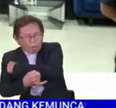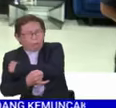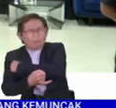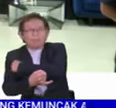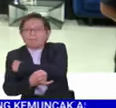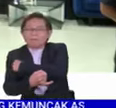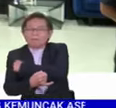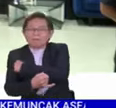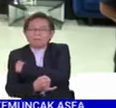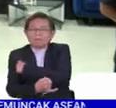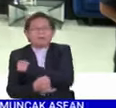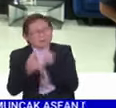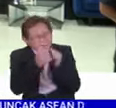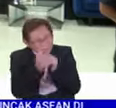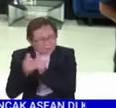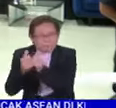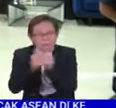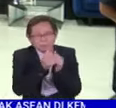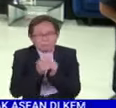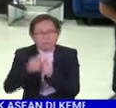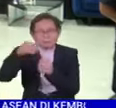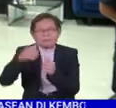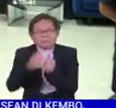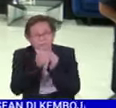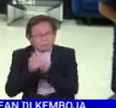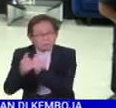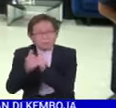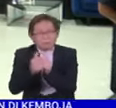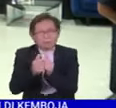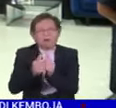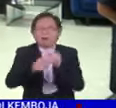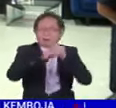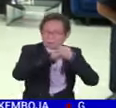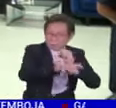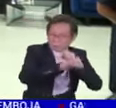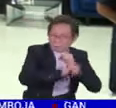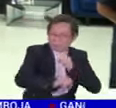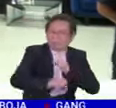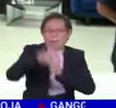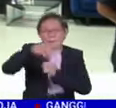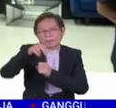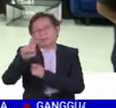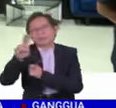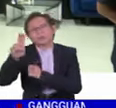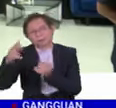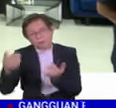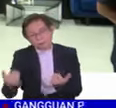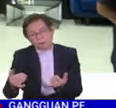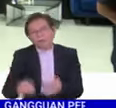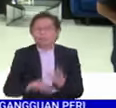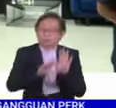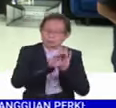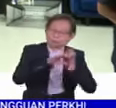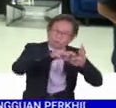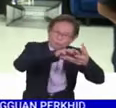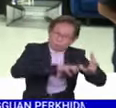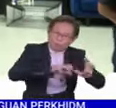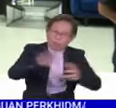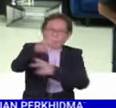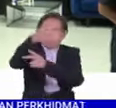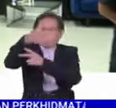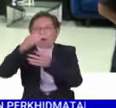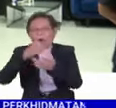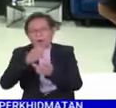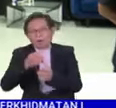yang sama-sama berada dalam urusan kempen raya ini. Contohnya seperti merosakkan, membuat